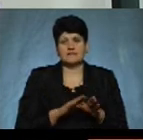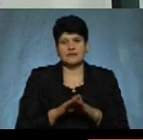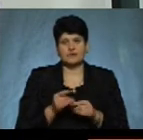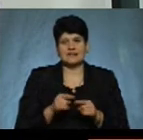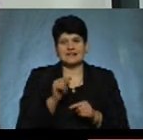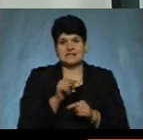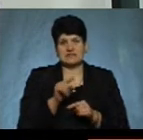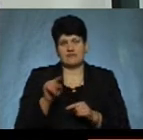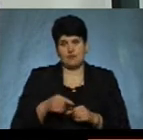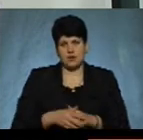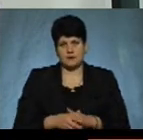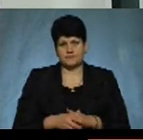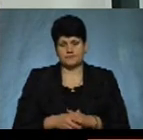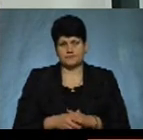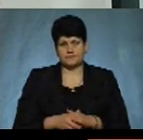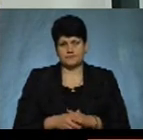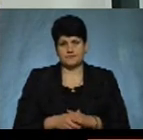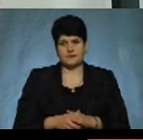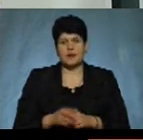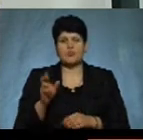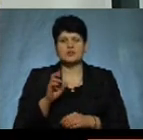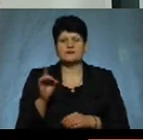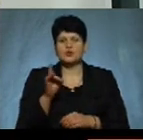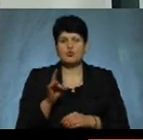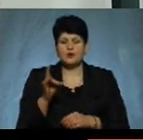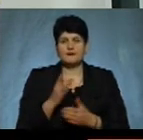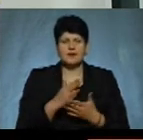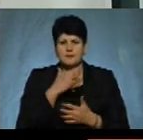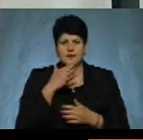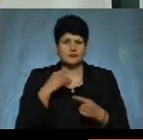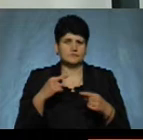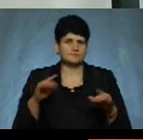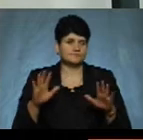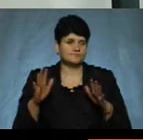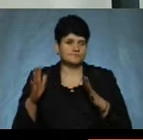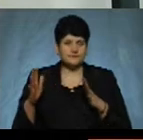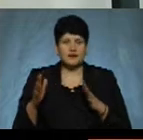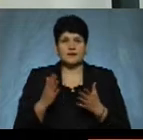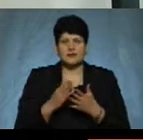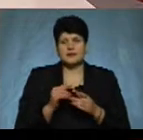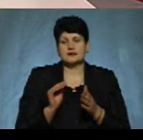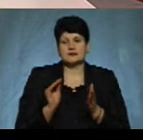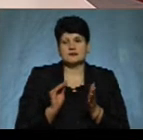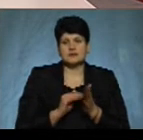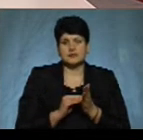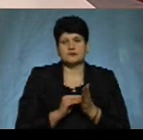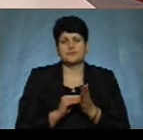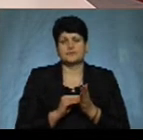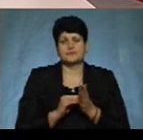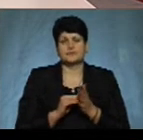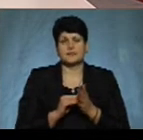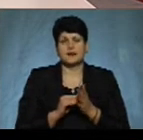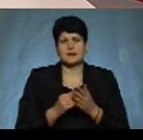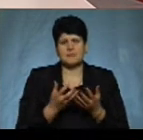вимоги. По Борщівському районі там є багато нюансів, там десь і закладені такі, і там довго приймали